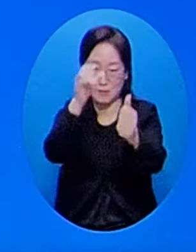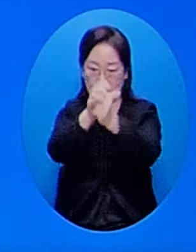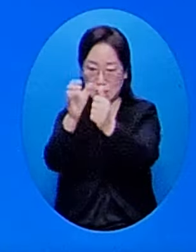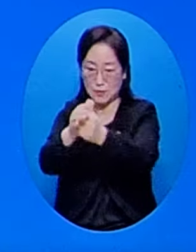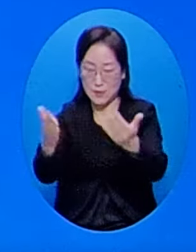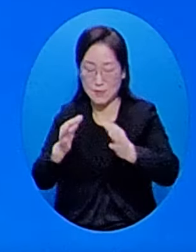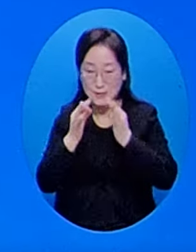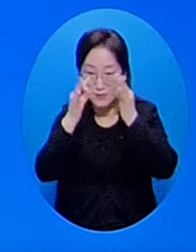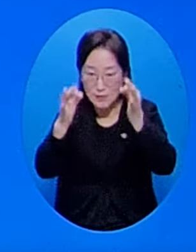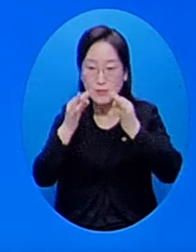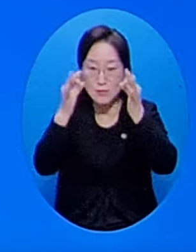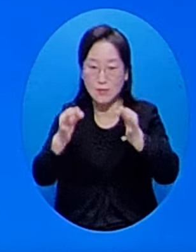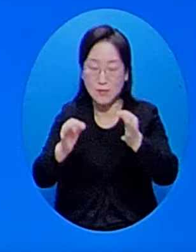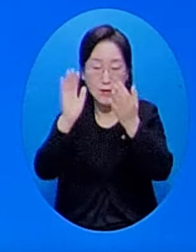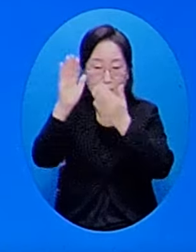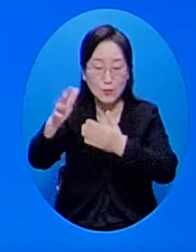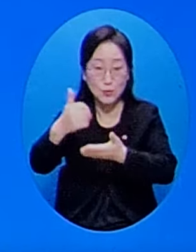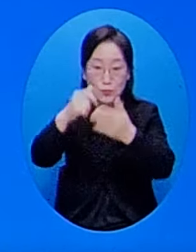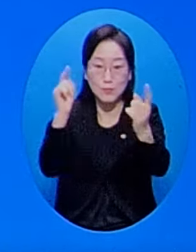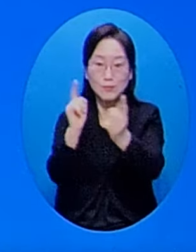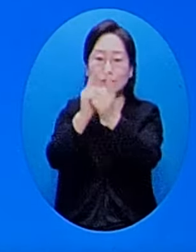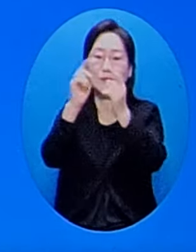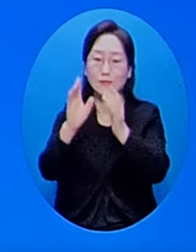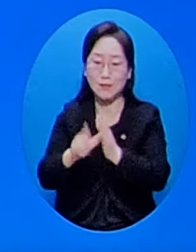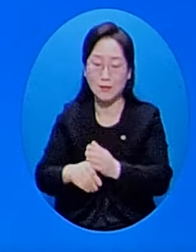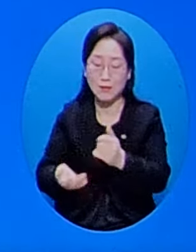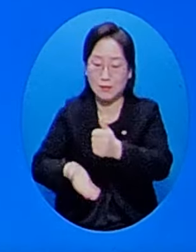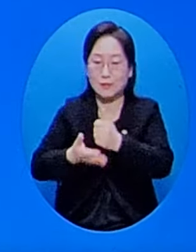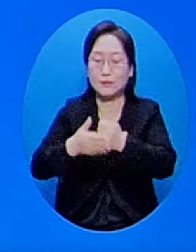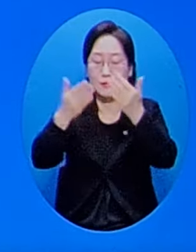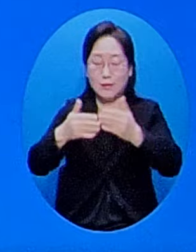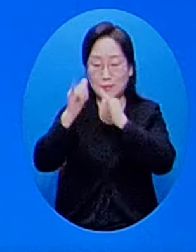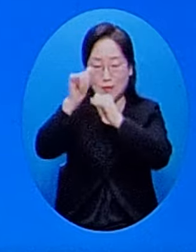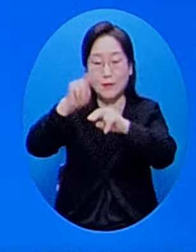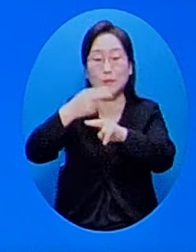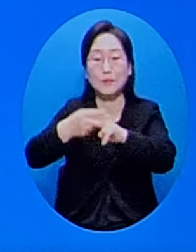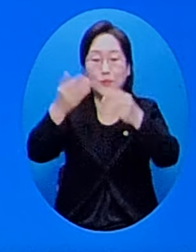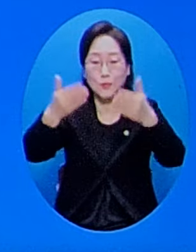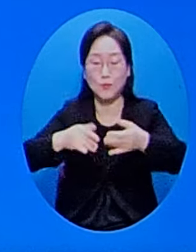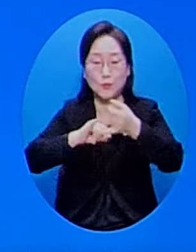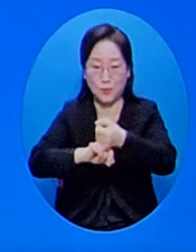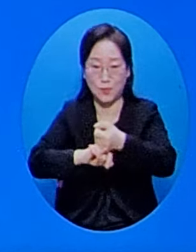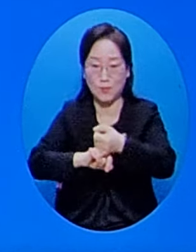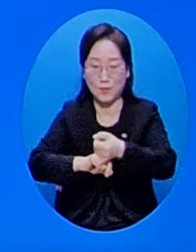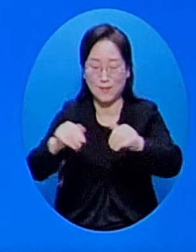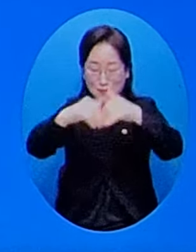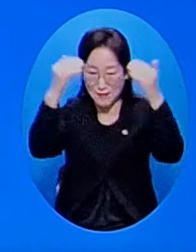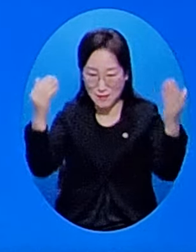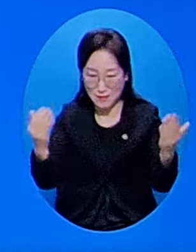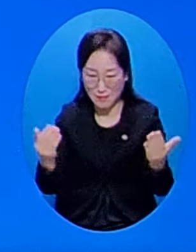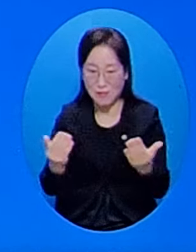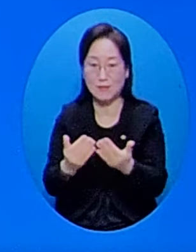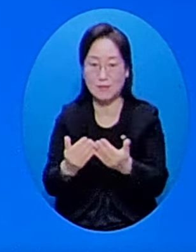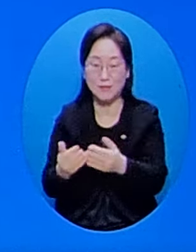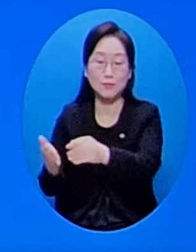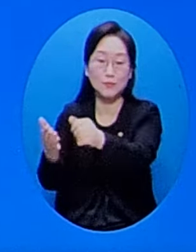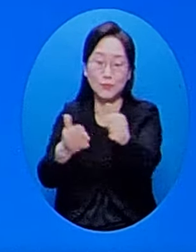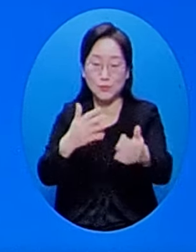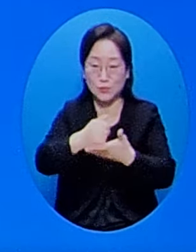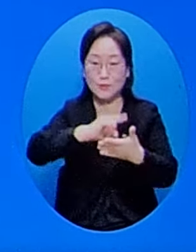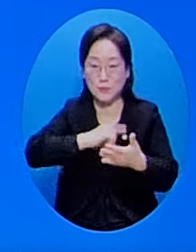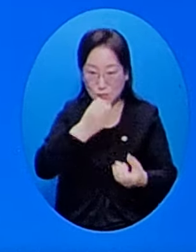하나님 장차 주님 앞에 설 때 칭찬받고 상급받는 주님의 자녀들이 다 되시기를 주님의